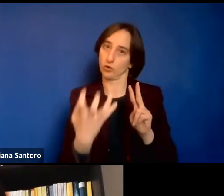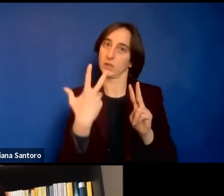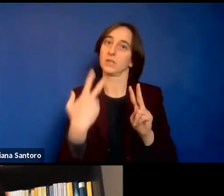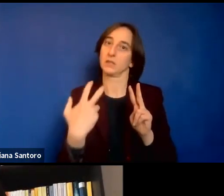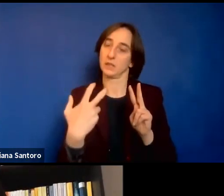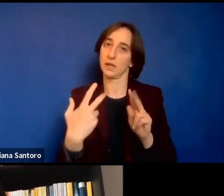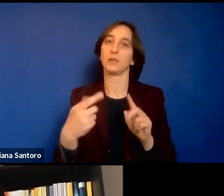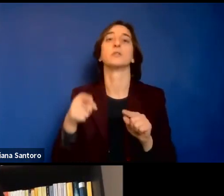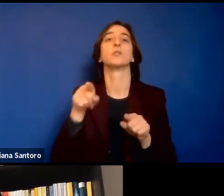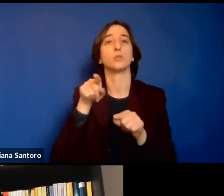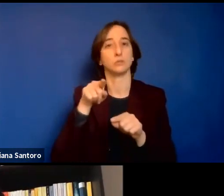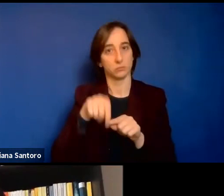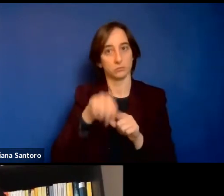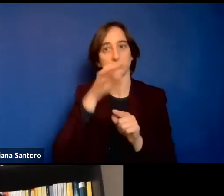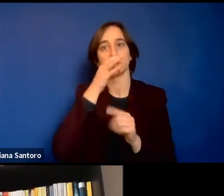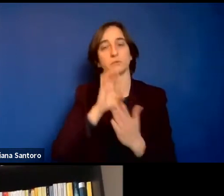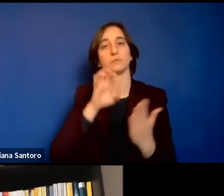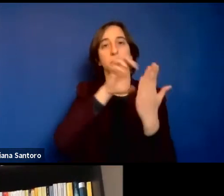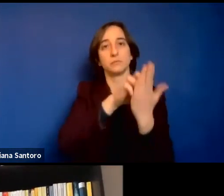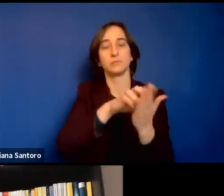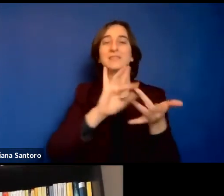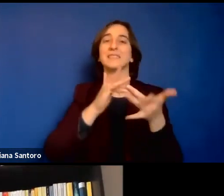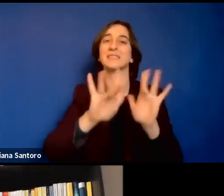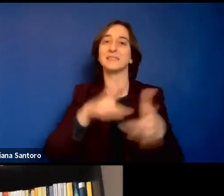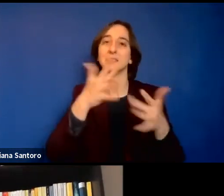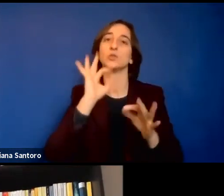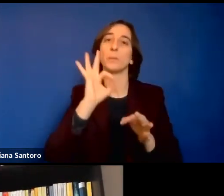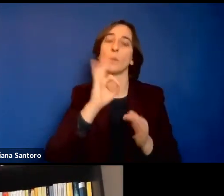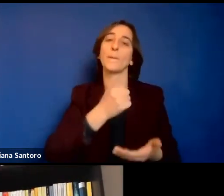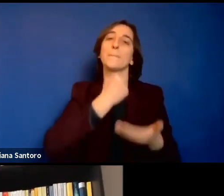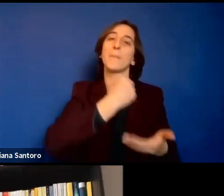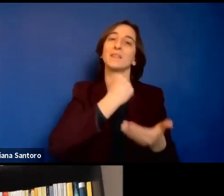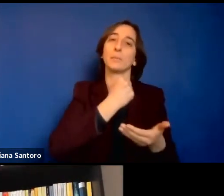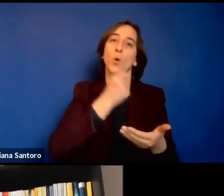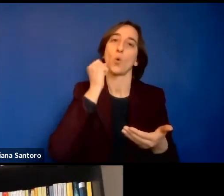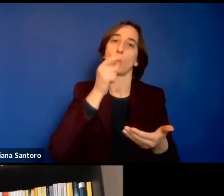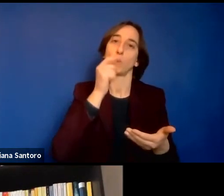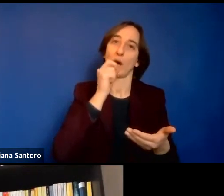sul sito del Servizio Patrimonio Culturale,